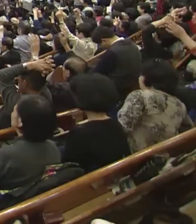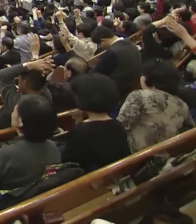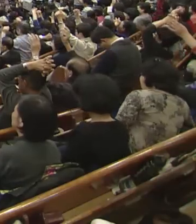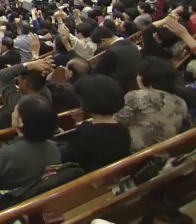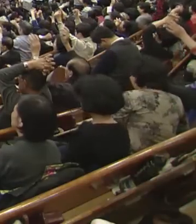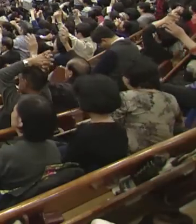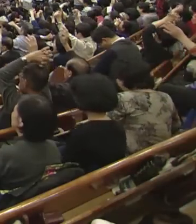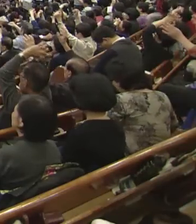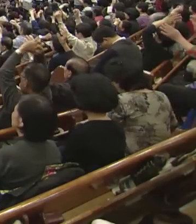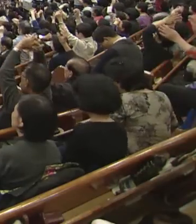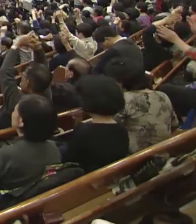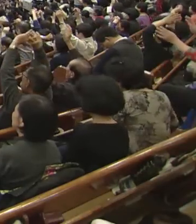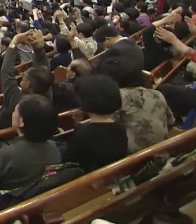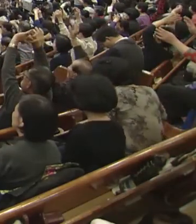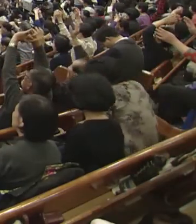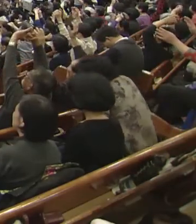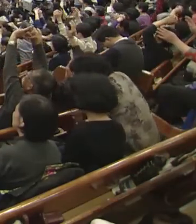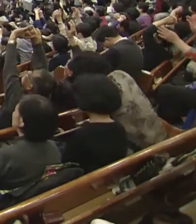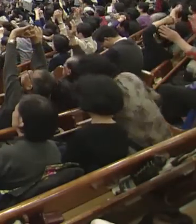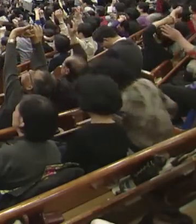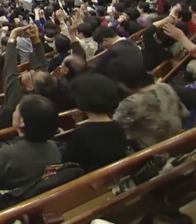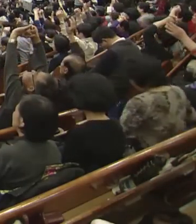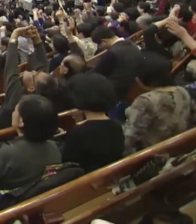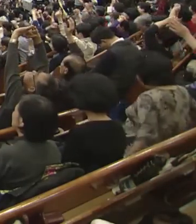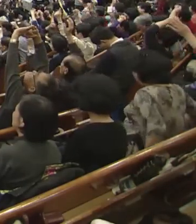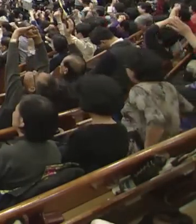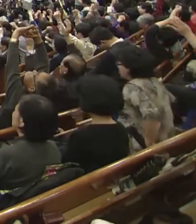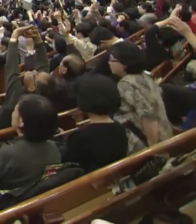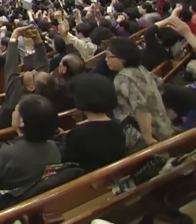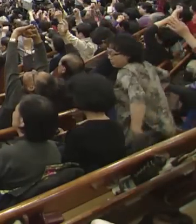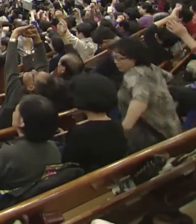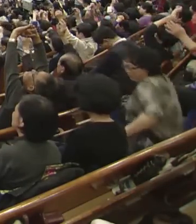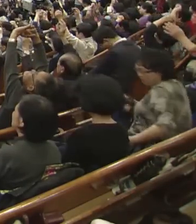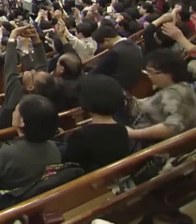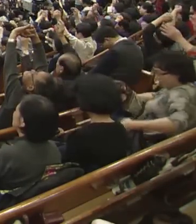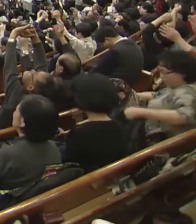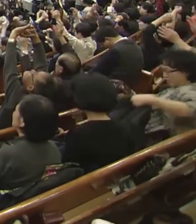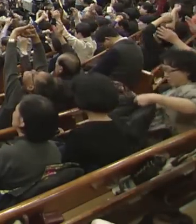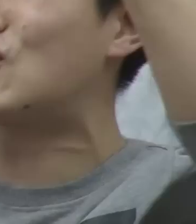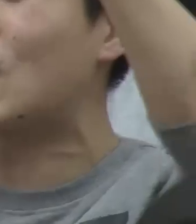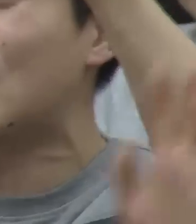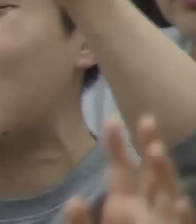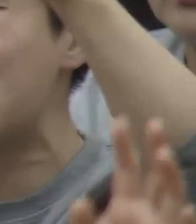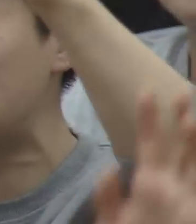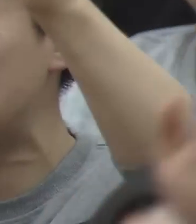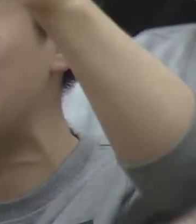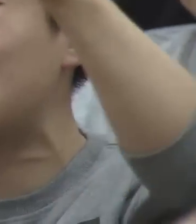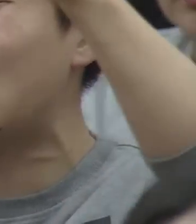내 주여